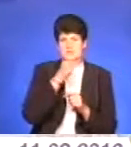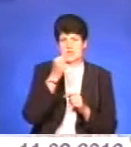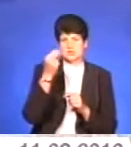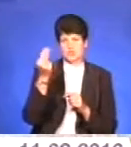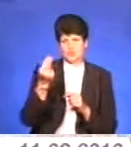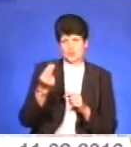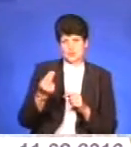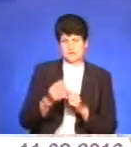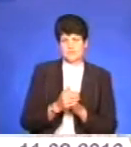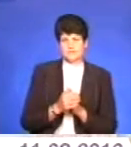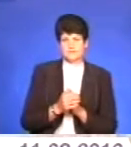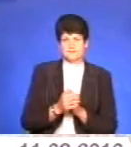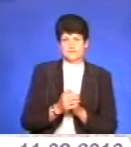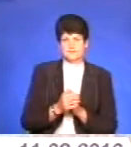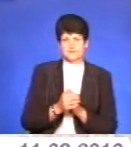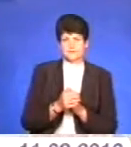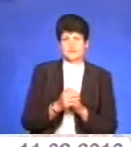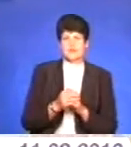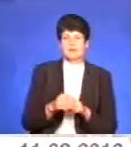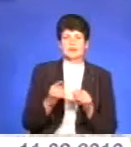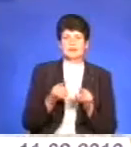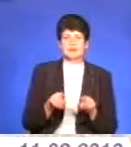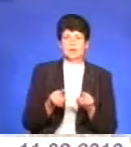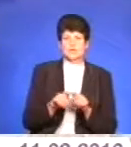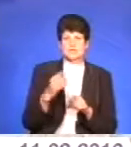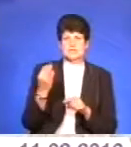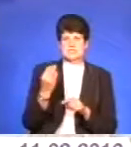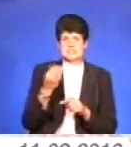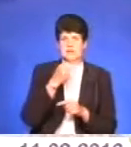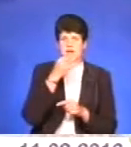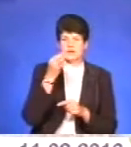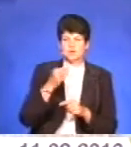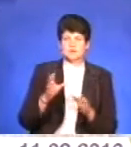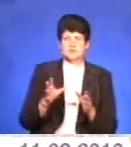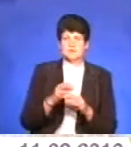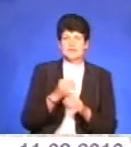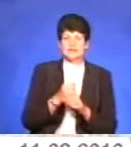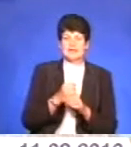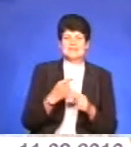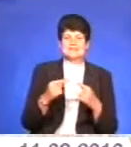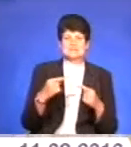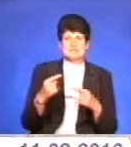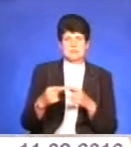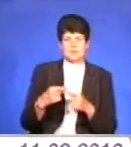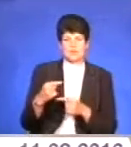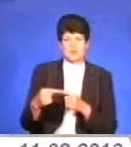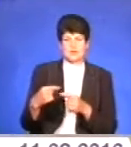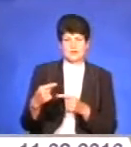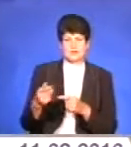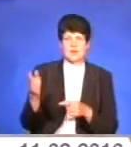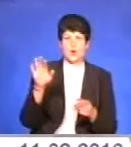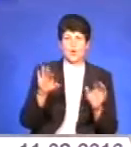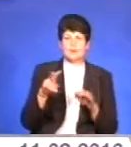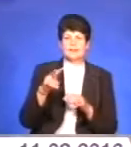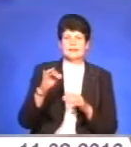І це також цікавий досвід співпраці між різними поколіннями. На горі Лисоня